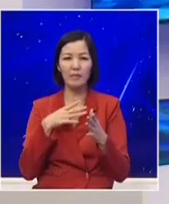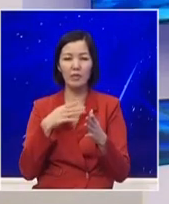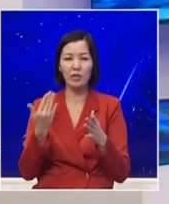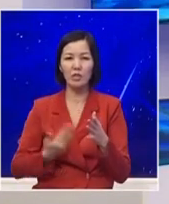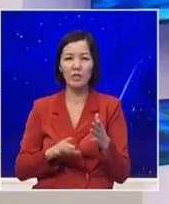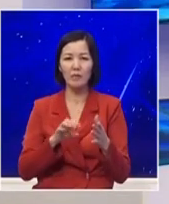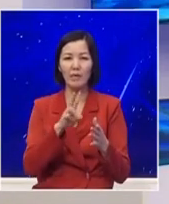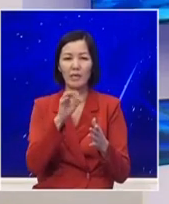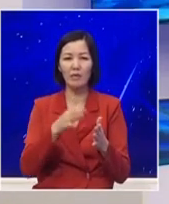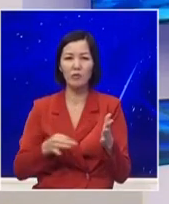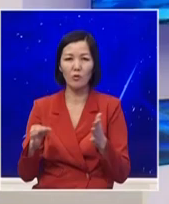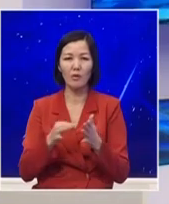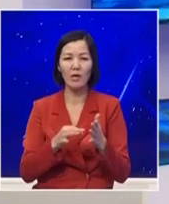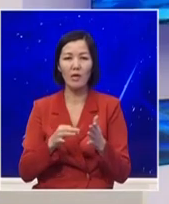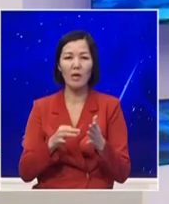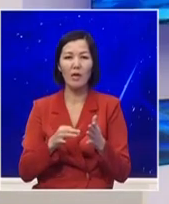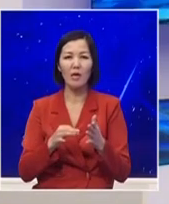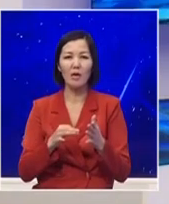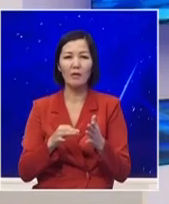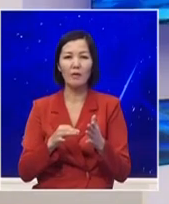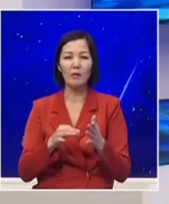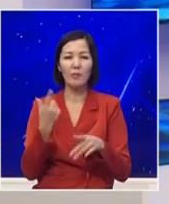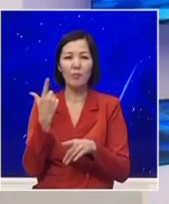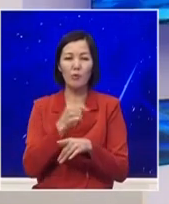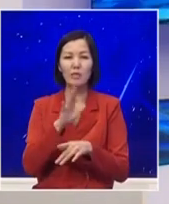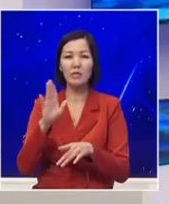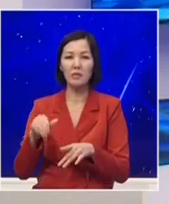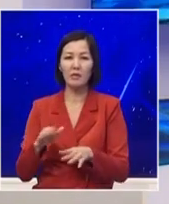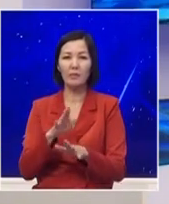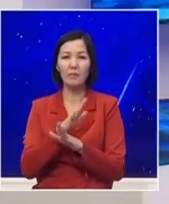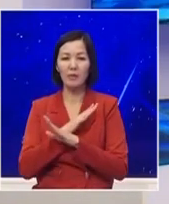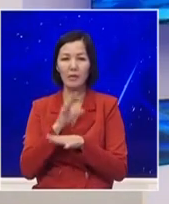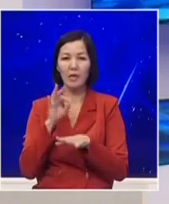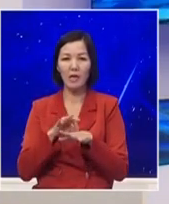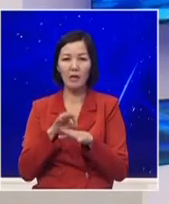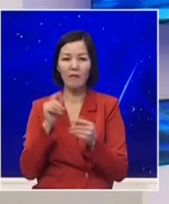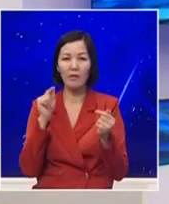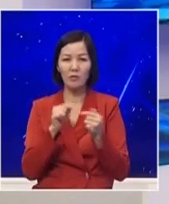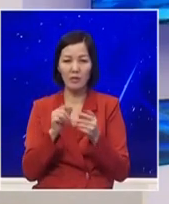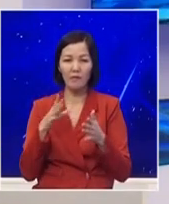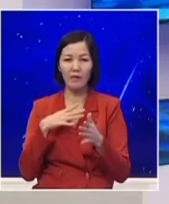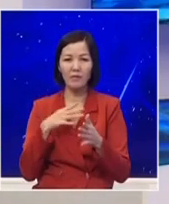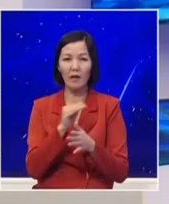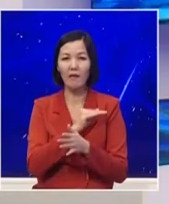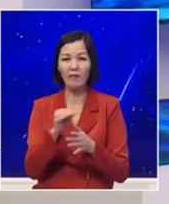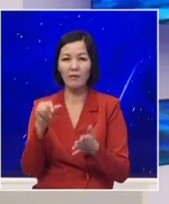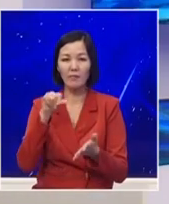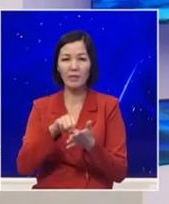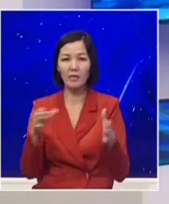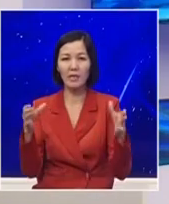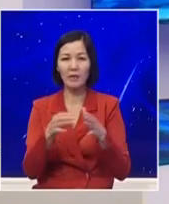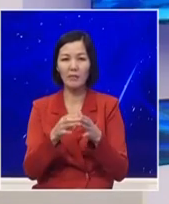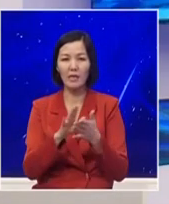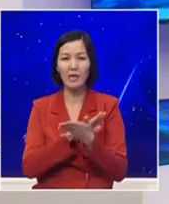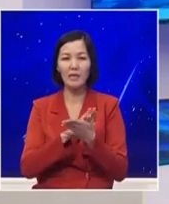жителе Мангистауской области, якобы скончавшемся после вакцинации от коронавирусной инфекции. Официальный представитель